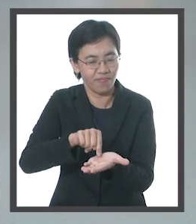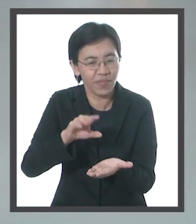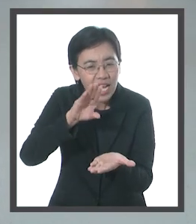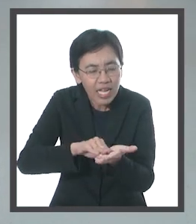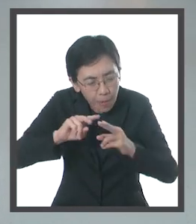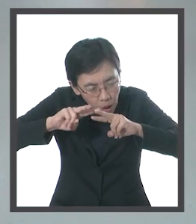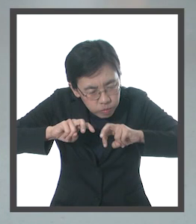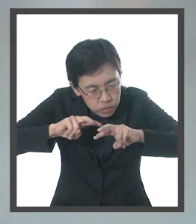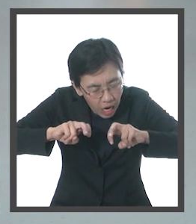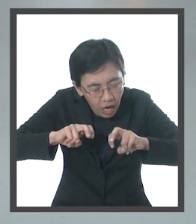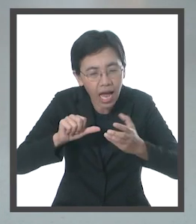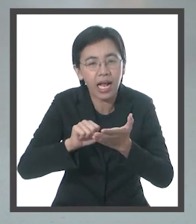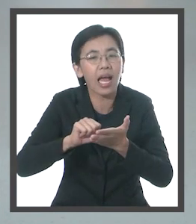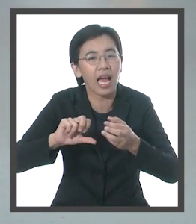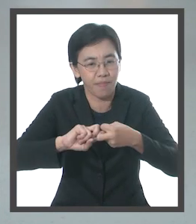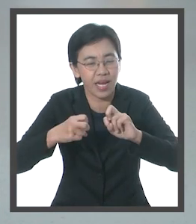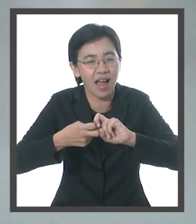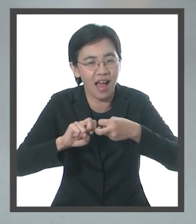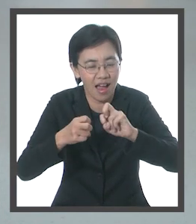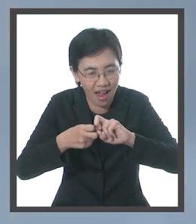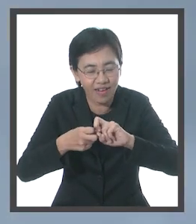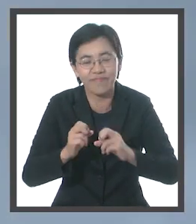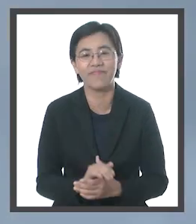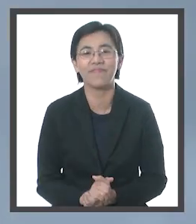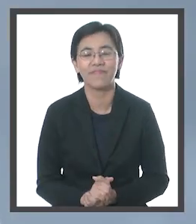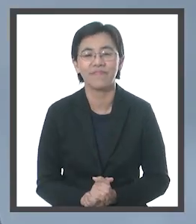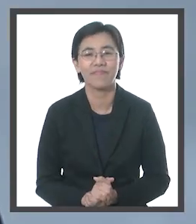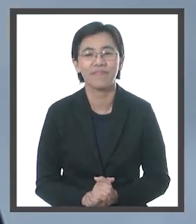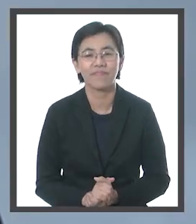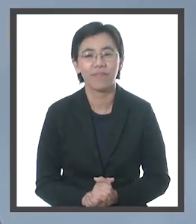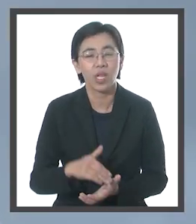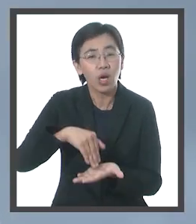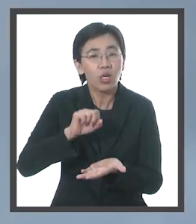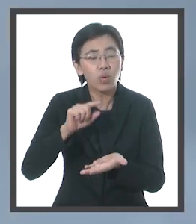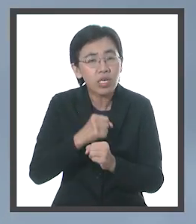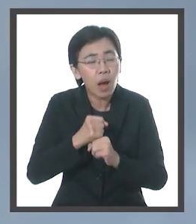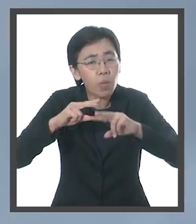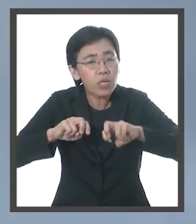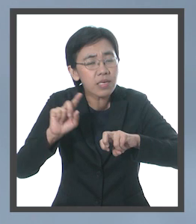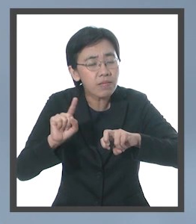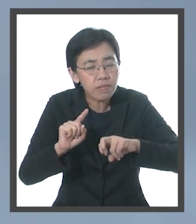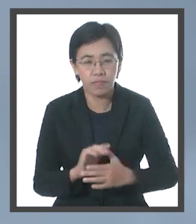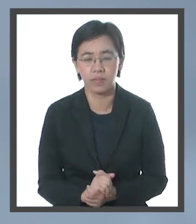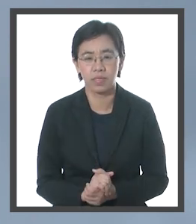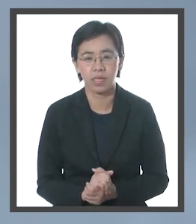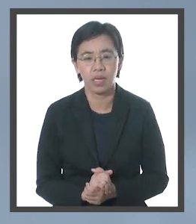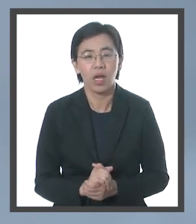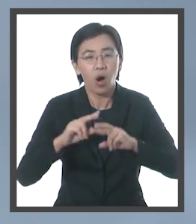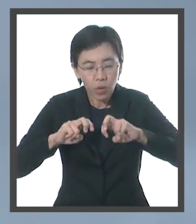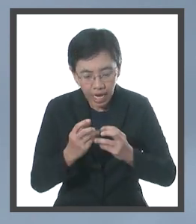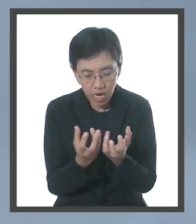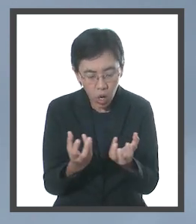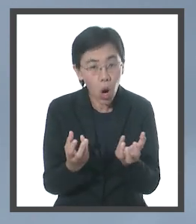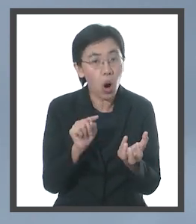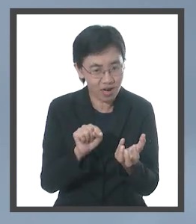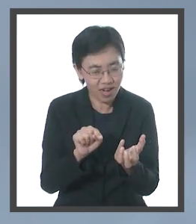ามช่วยแก้ปัญหาด้วยระบบออโตเมชันหรือระบบซิสเต็มศูนย์นี้ก็ทำวิจัยเกี่ยวกับเรื่องวัสดุด้วยนะครับ